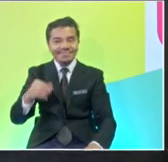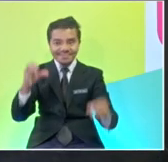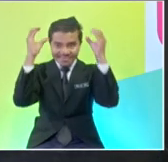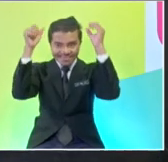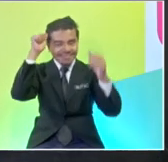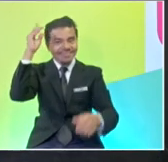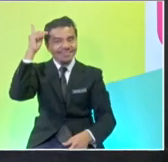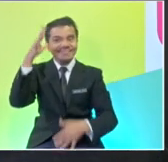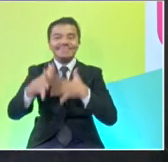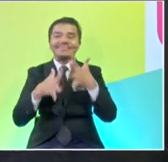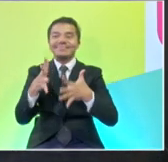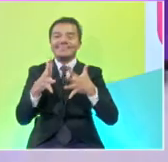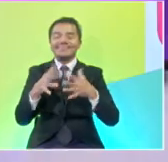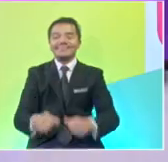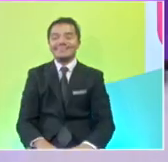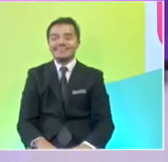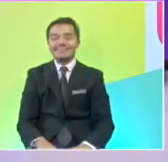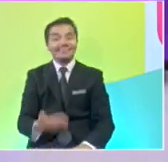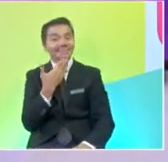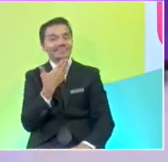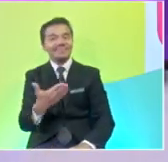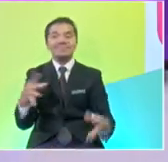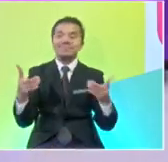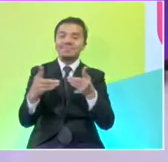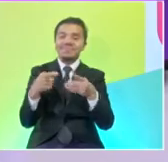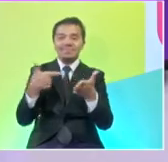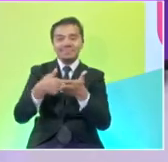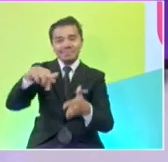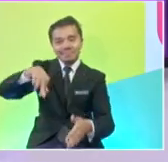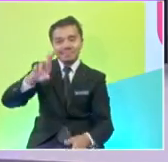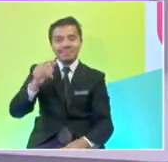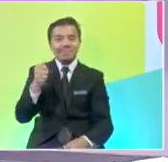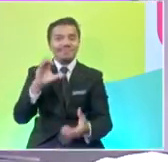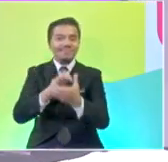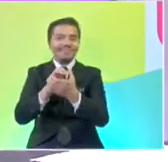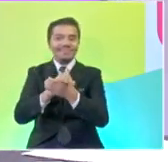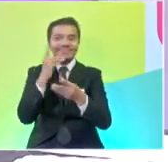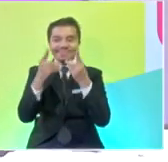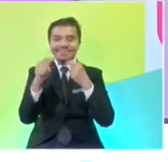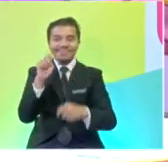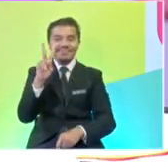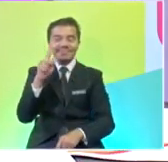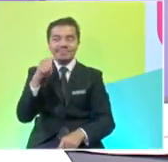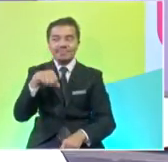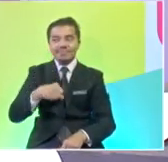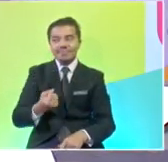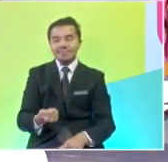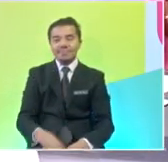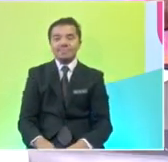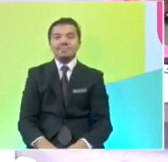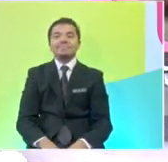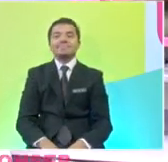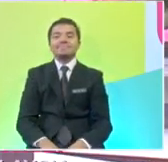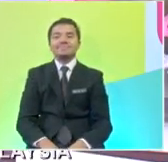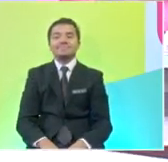selaku juru bahasa isyarat episode kali ini kita jumpa lagi hanya di prasekolah di dtv KPM by semua nyanyi-nyanyi lagu